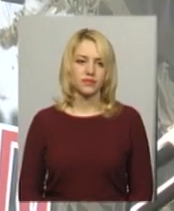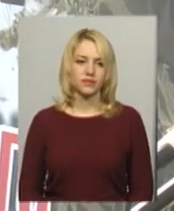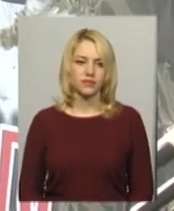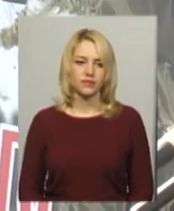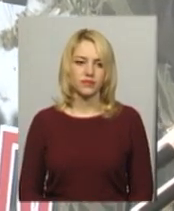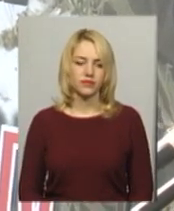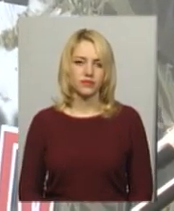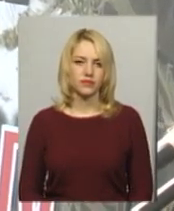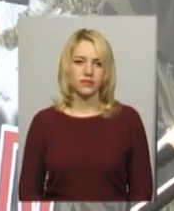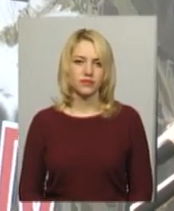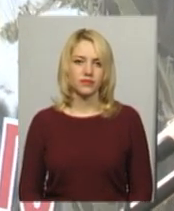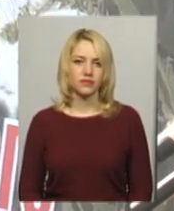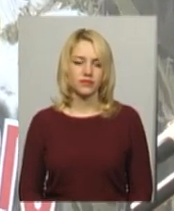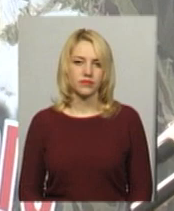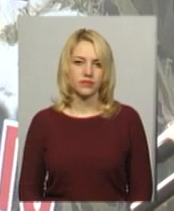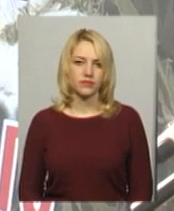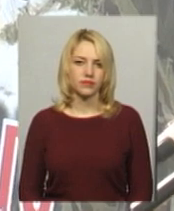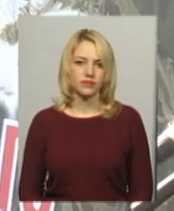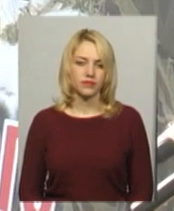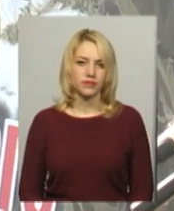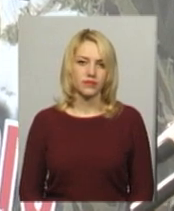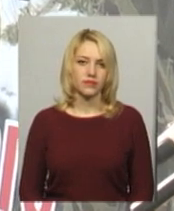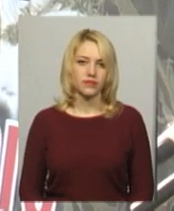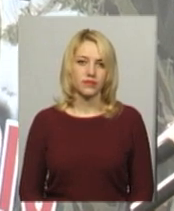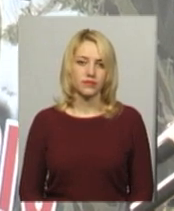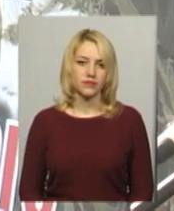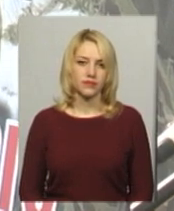Час великої біди,